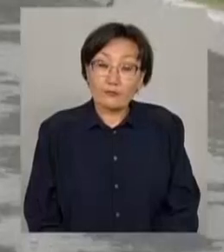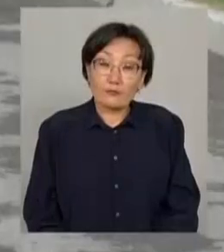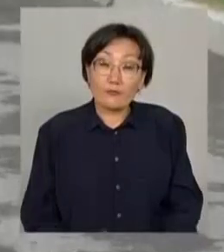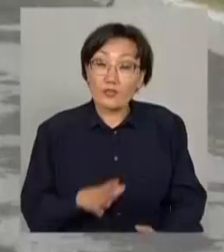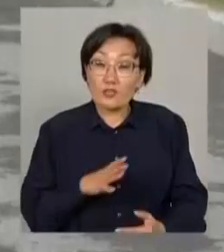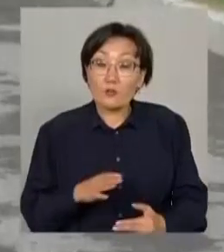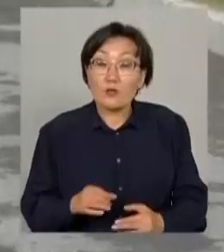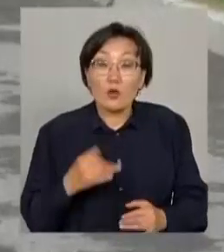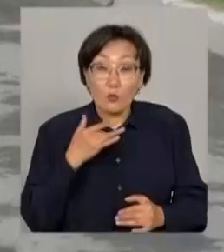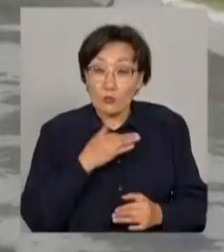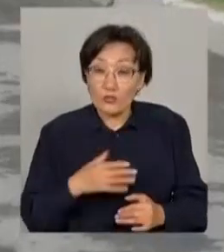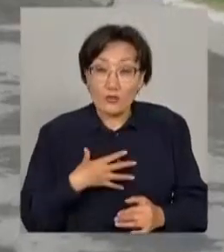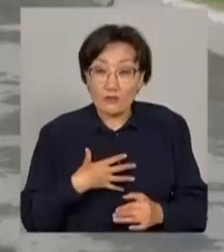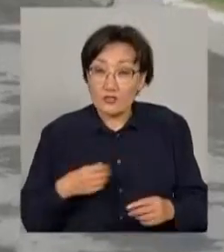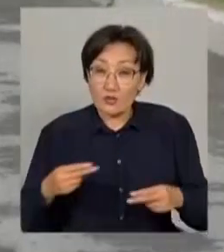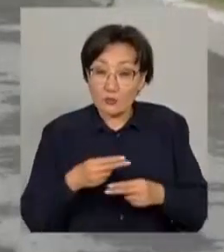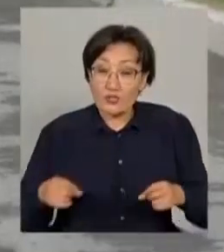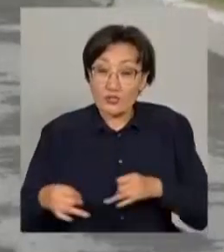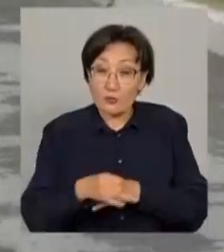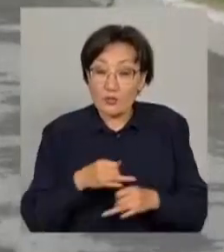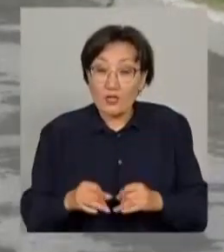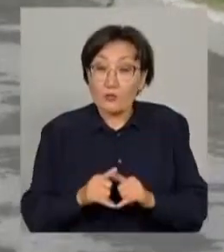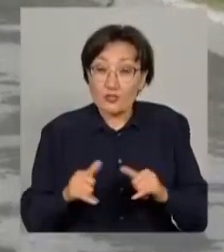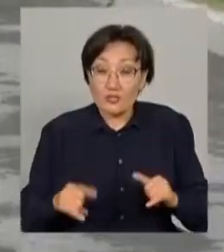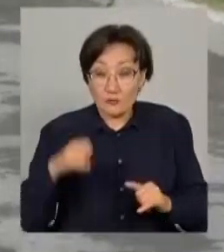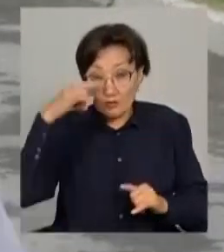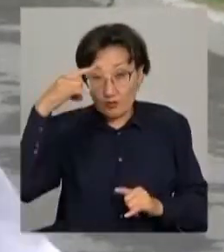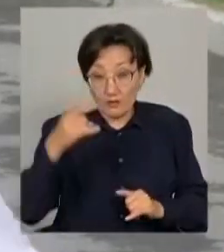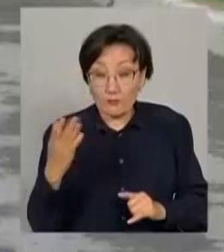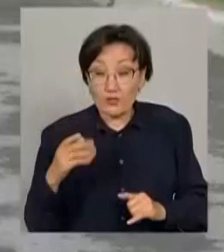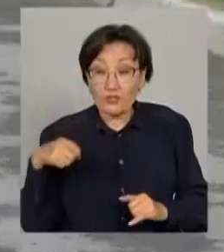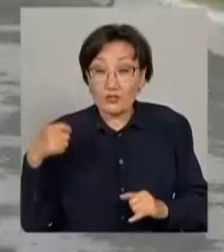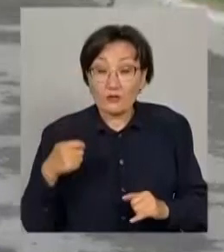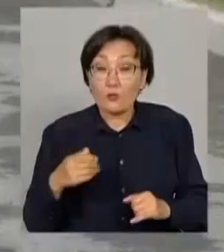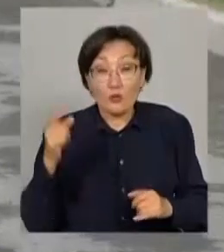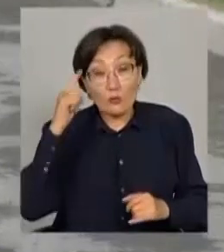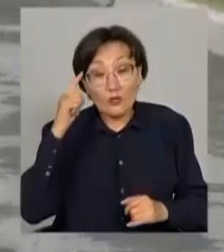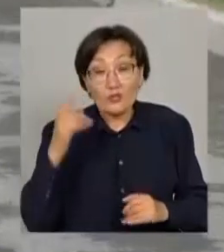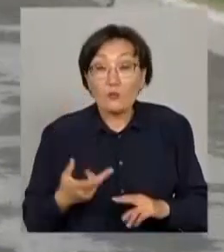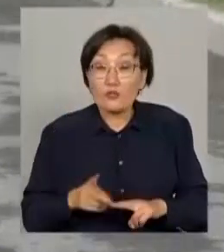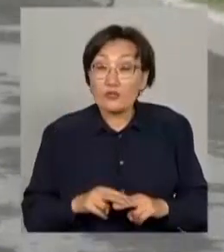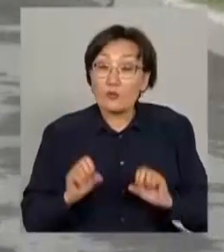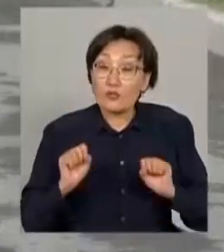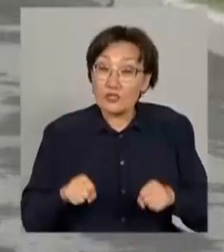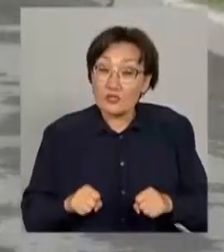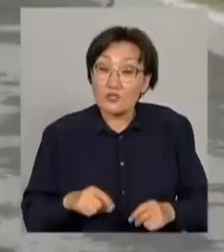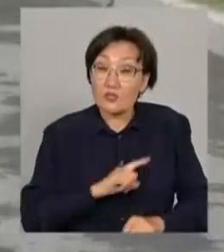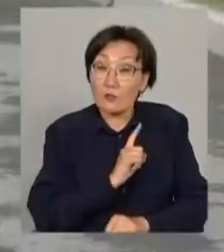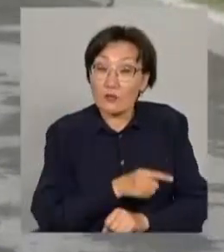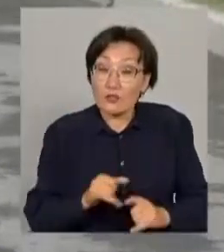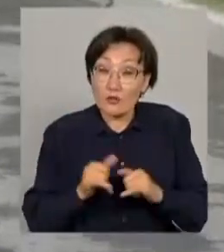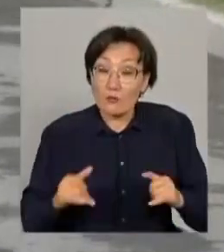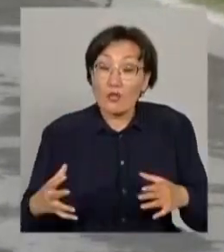Было поднято много насущных тем. Одна из них – развитие отечественного кино. Только представьте, за счет этого мы сможем сильно увеличить